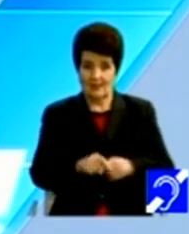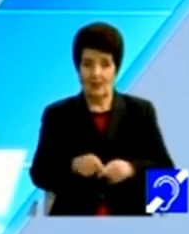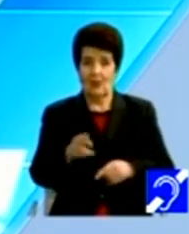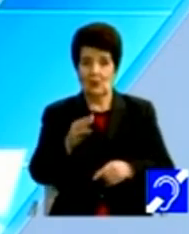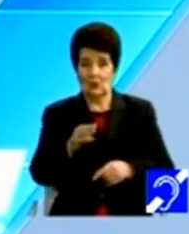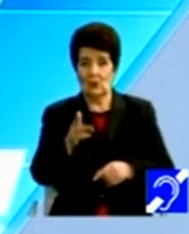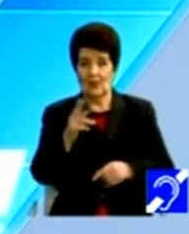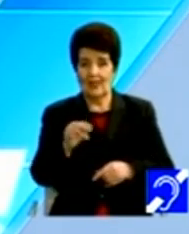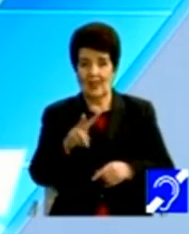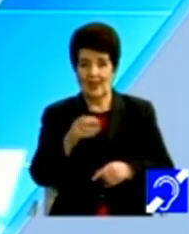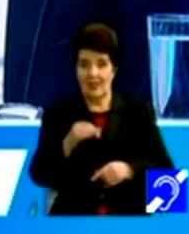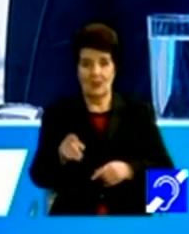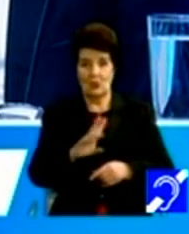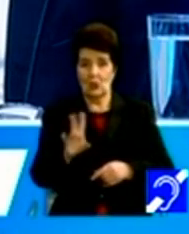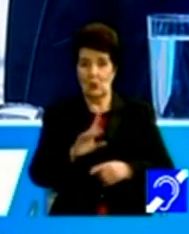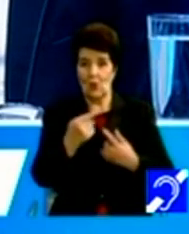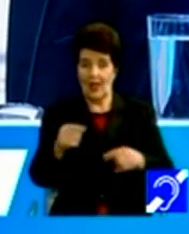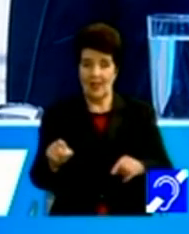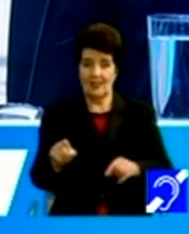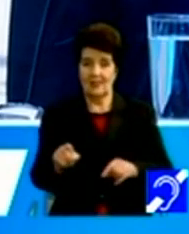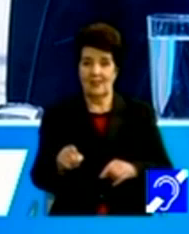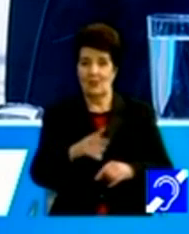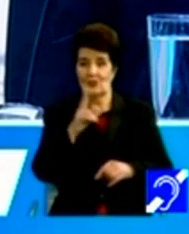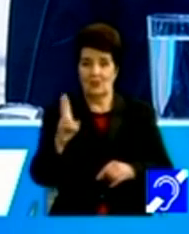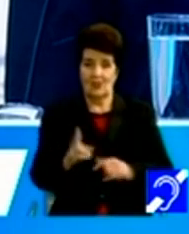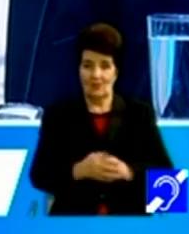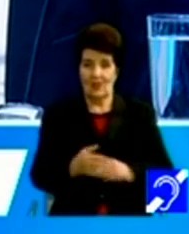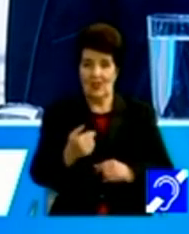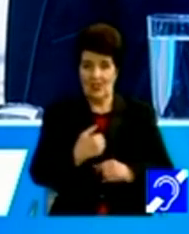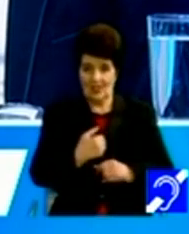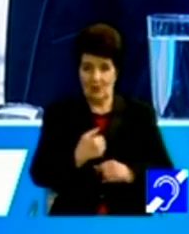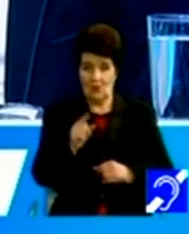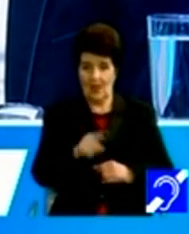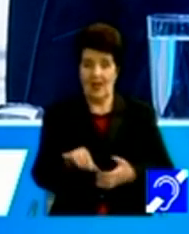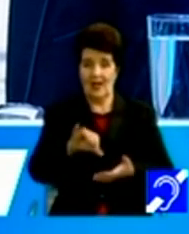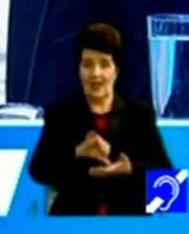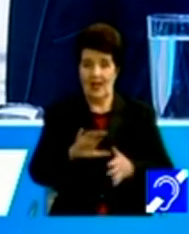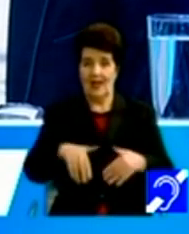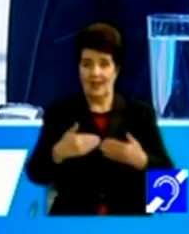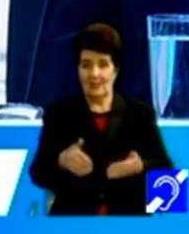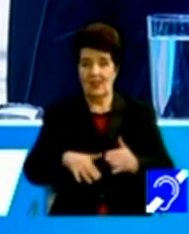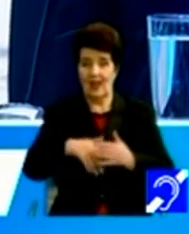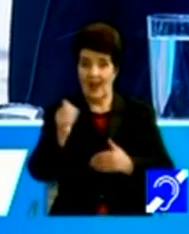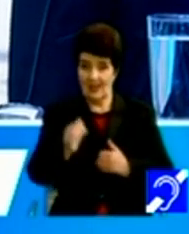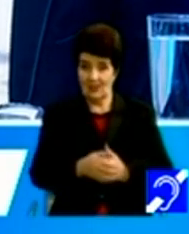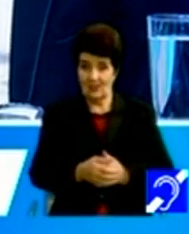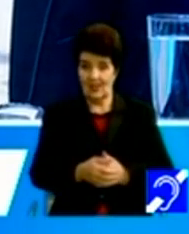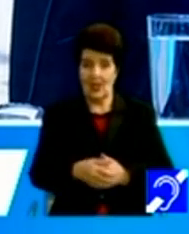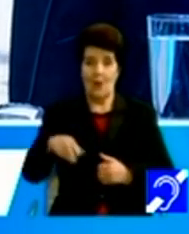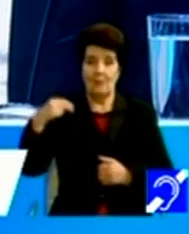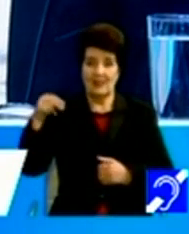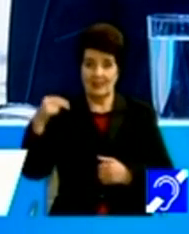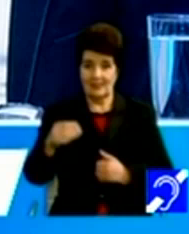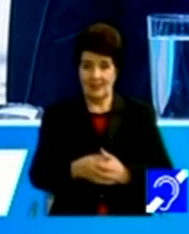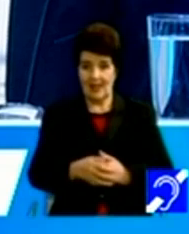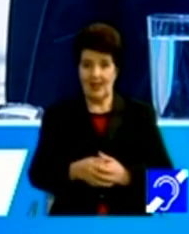Deliu și nu altcineva. Așa că eu sunt cel care candidez la alegerile